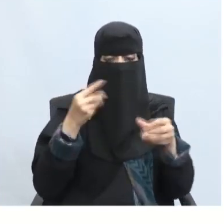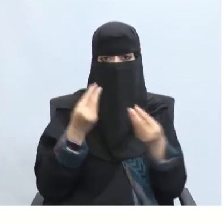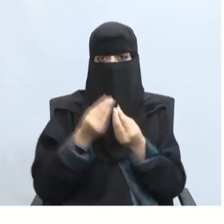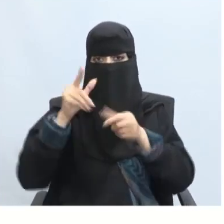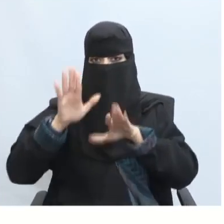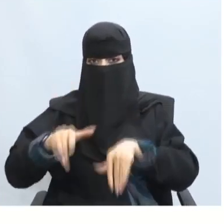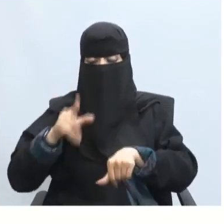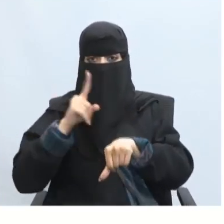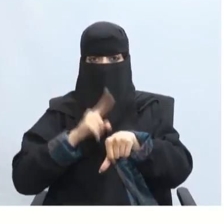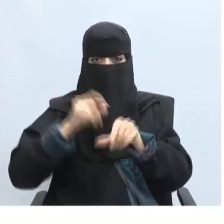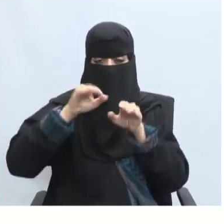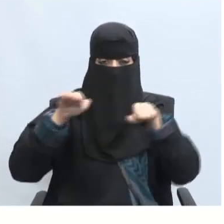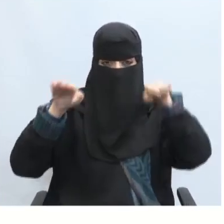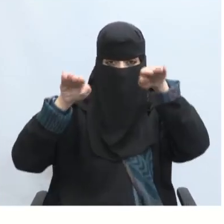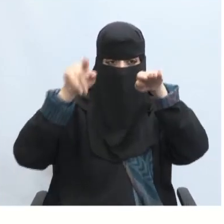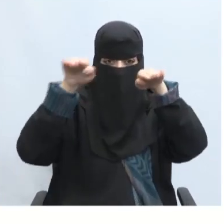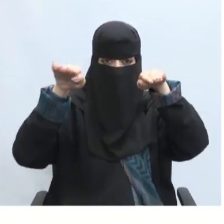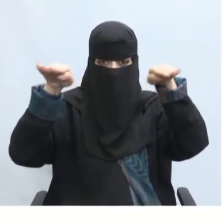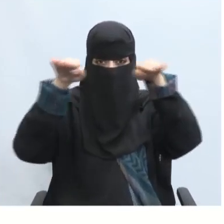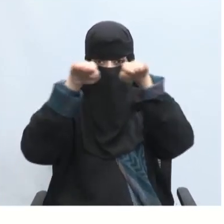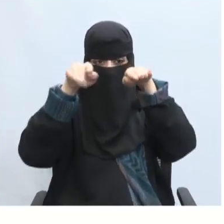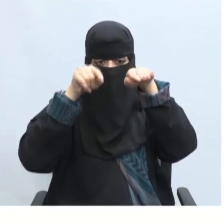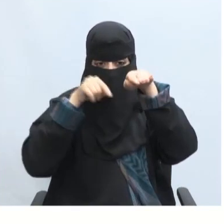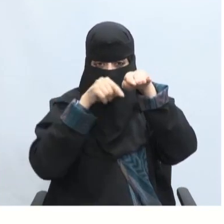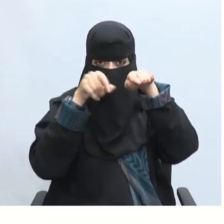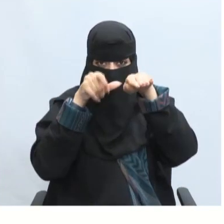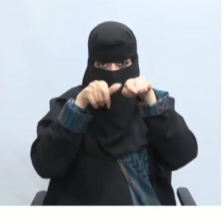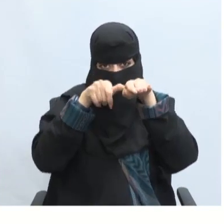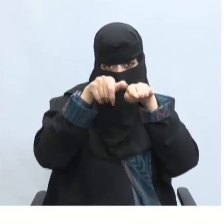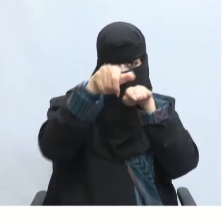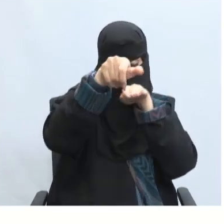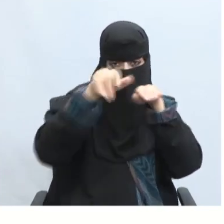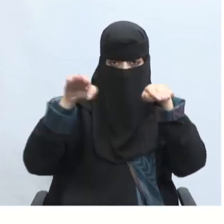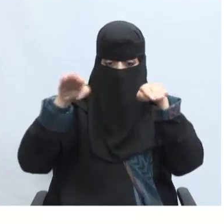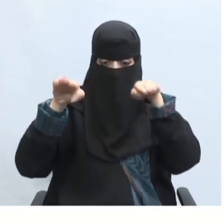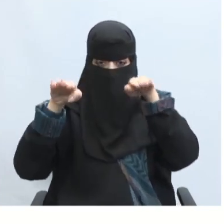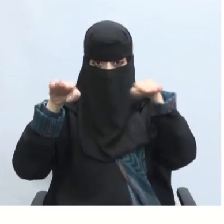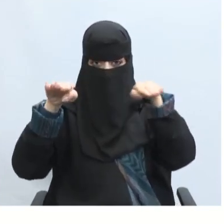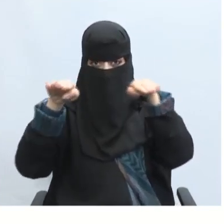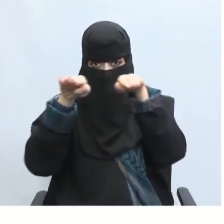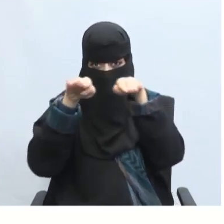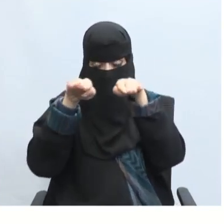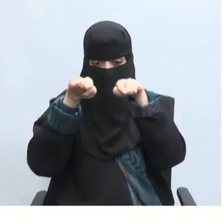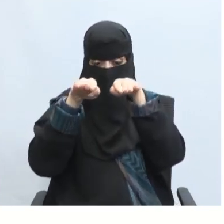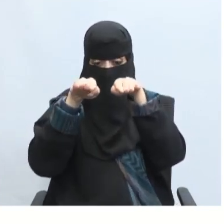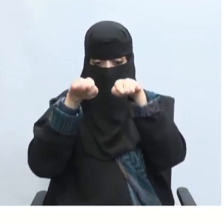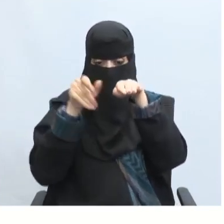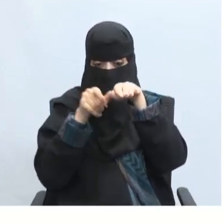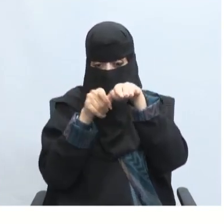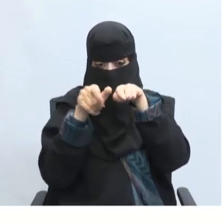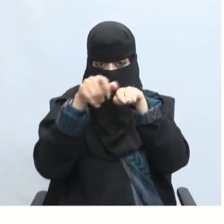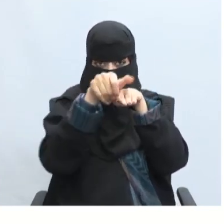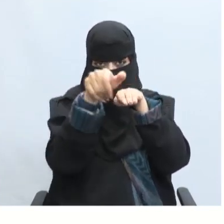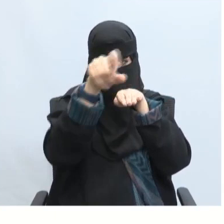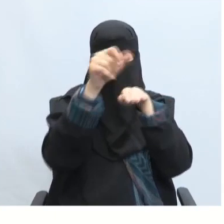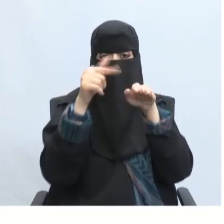حدود الصفائح الارضيه نلاحظ هنا هذه هي حدود للصفائح الارضيه على